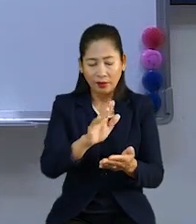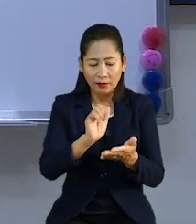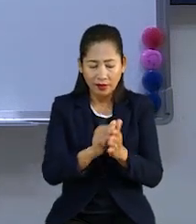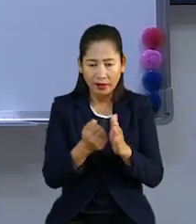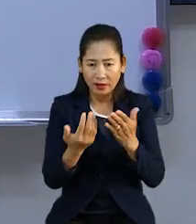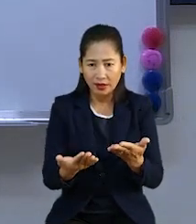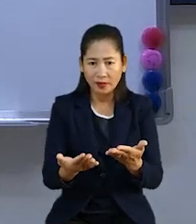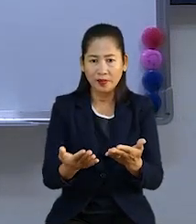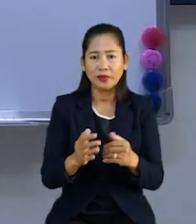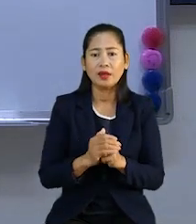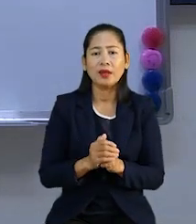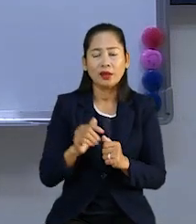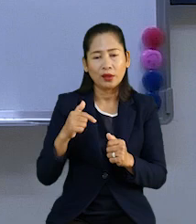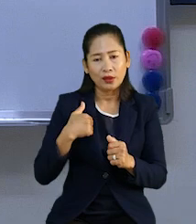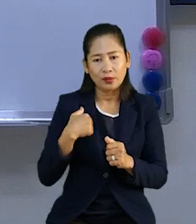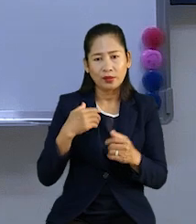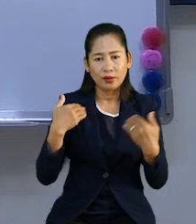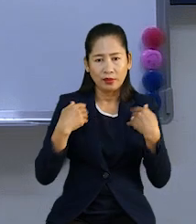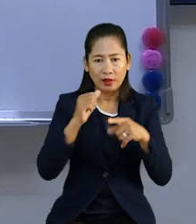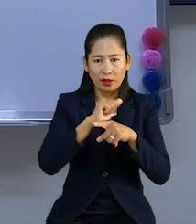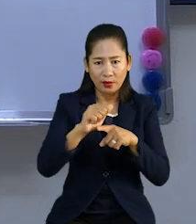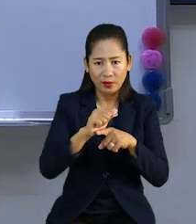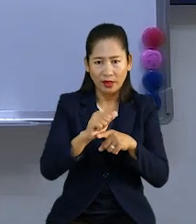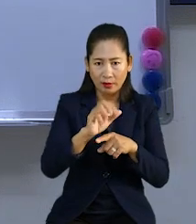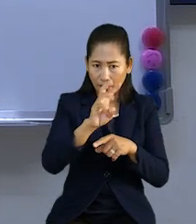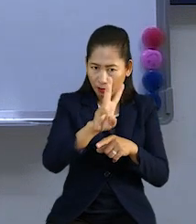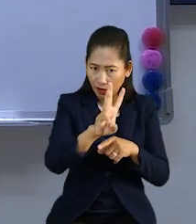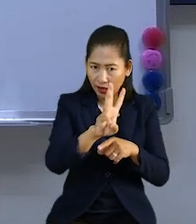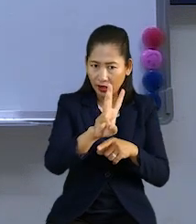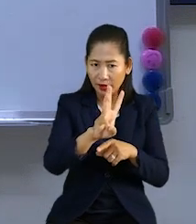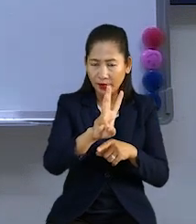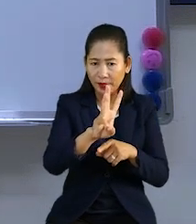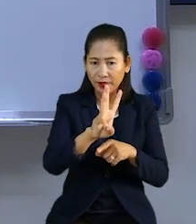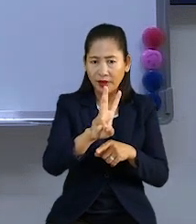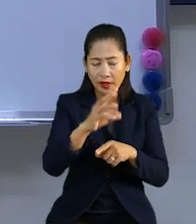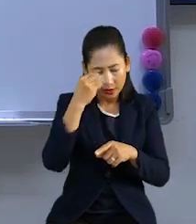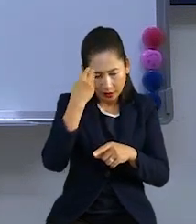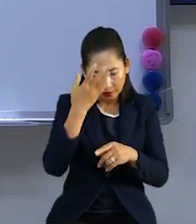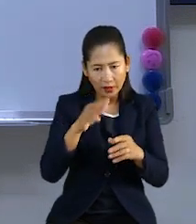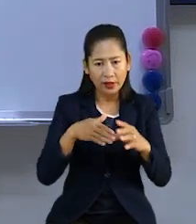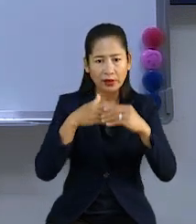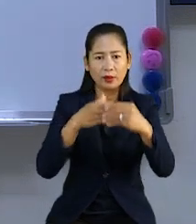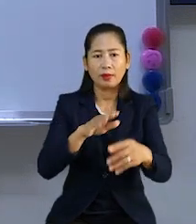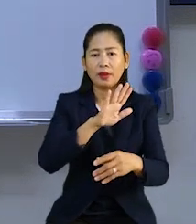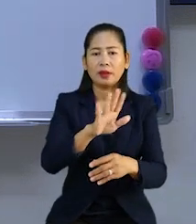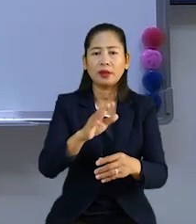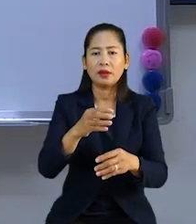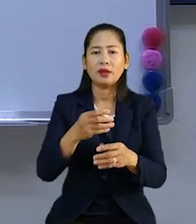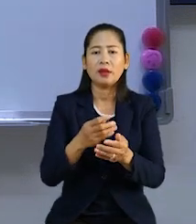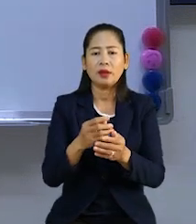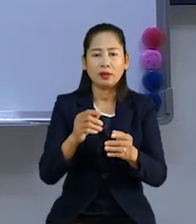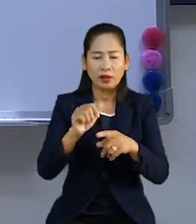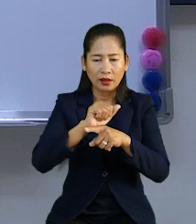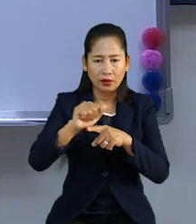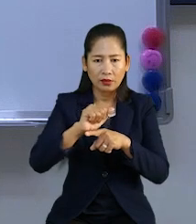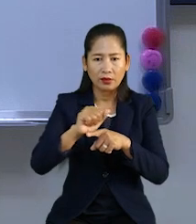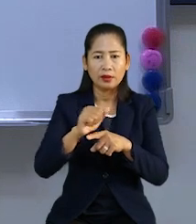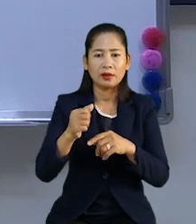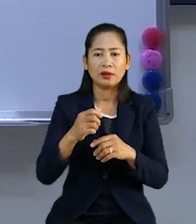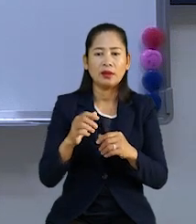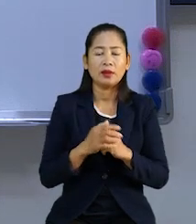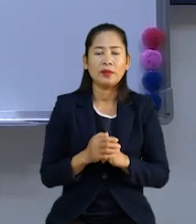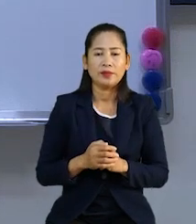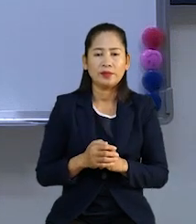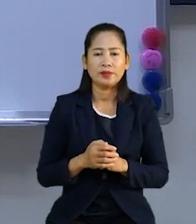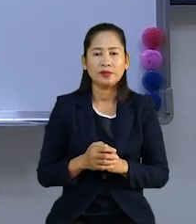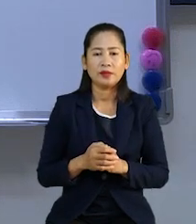bên ní nè kêu nâng miên lùm hạt bầy là bầy mà nòm ở cốn tôi cà vật hạt tỏ